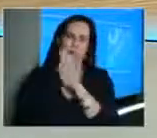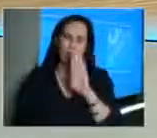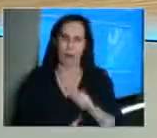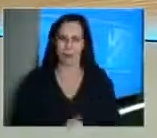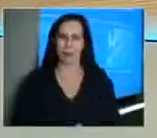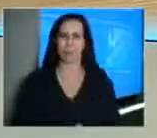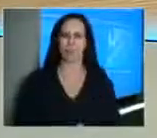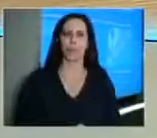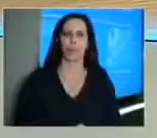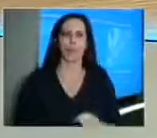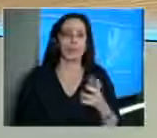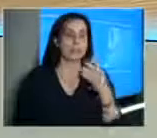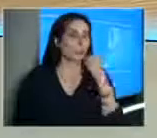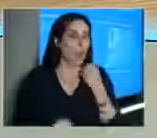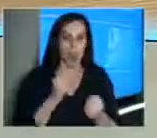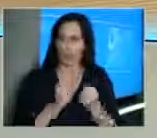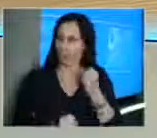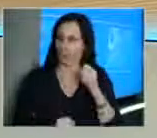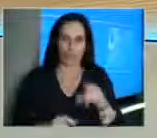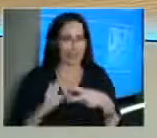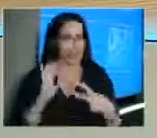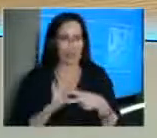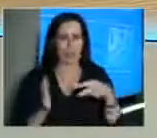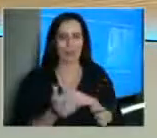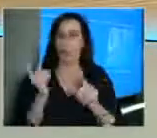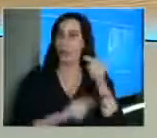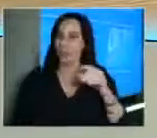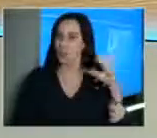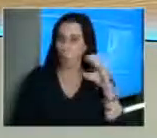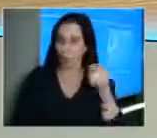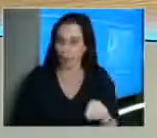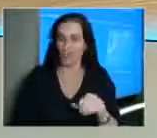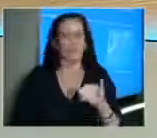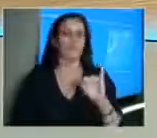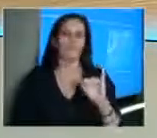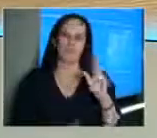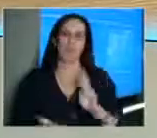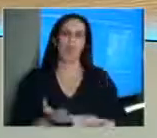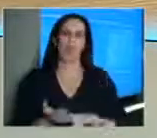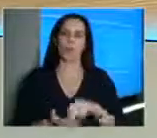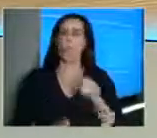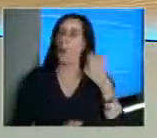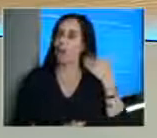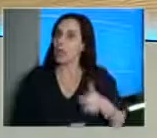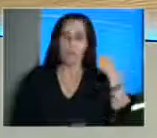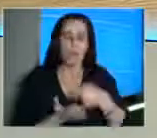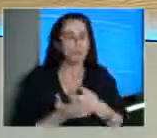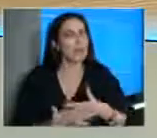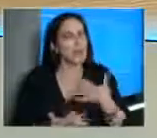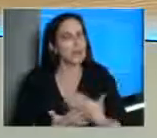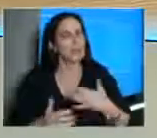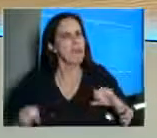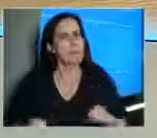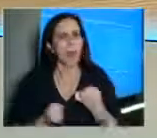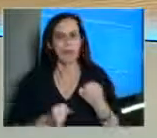והליכוד. אכזרית וערמומית היא הפוליטיקה, ובמקרה של כחלון זה נכון 7. לכאורה הוא היה שר אוצר נדיב